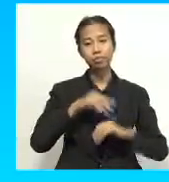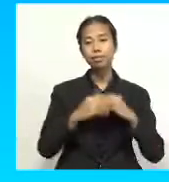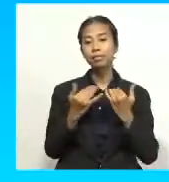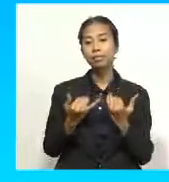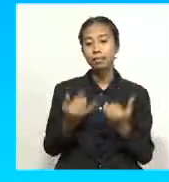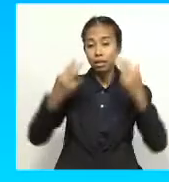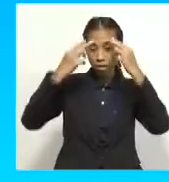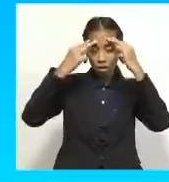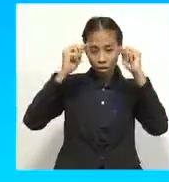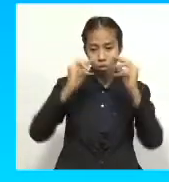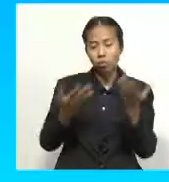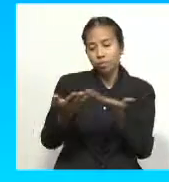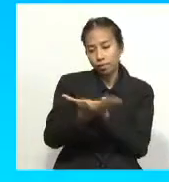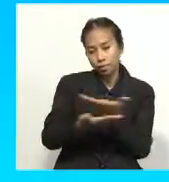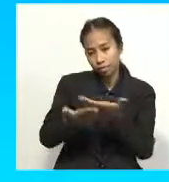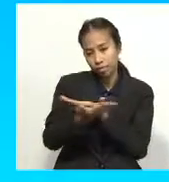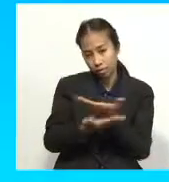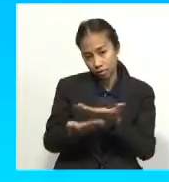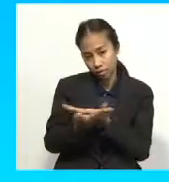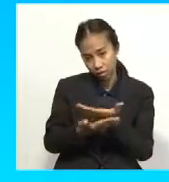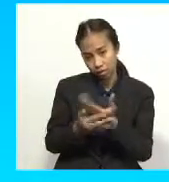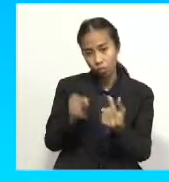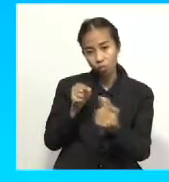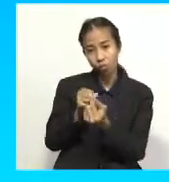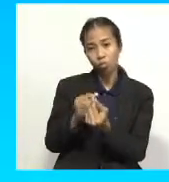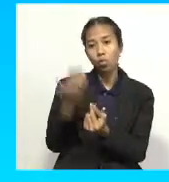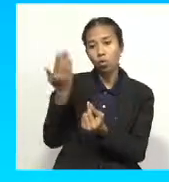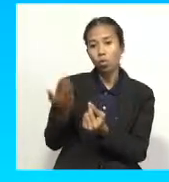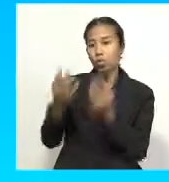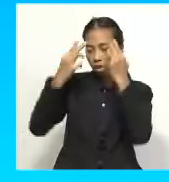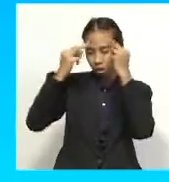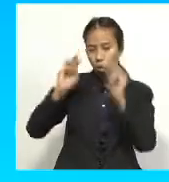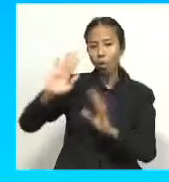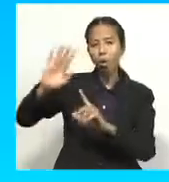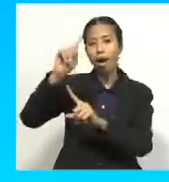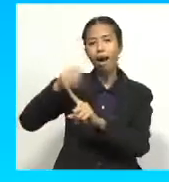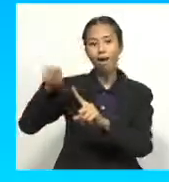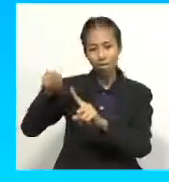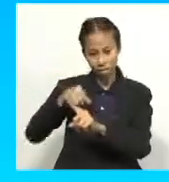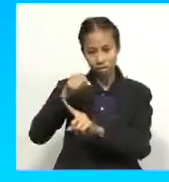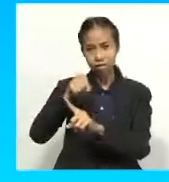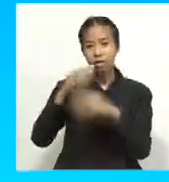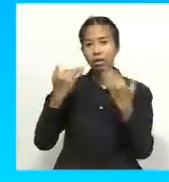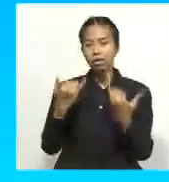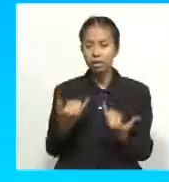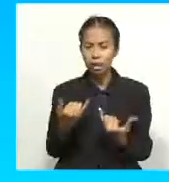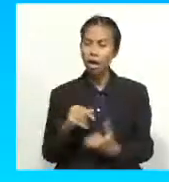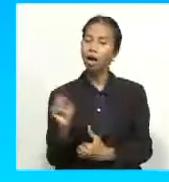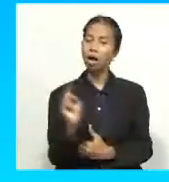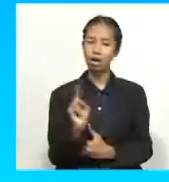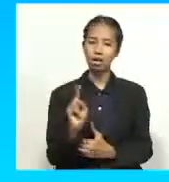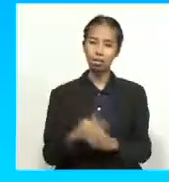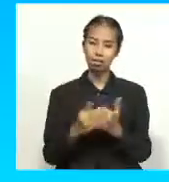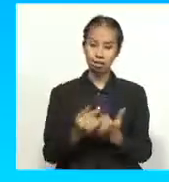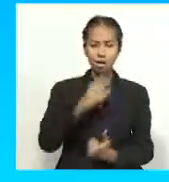คะยังจะได้หารือข้อราชการแบบทวิภาคีกับนางเทเรซาเมย์นายกรัฐมนตรีของอังกฤษด้วยค่ะซึ่งยิ่งแสดงให้เห็นค่ะคุณผู้ชม